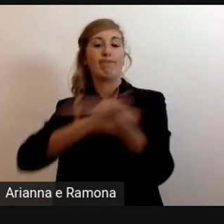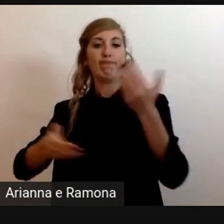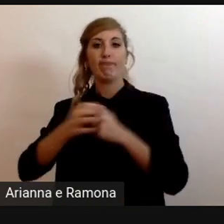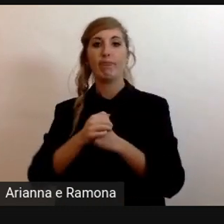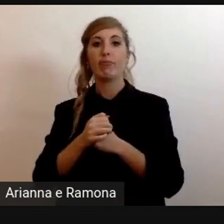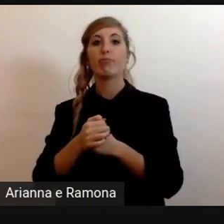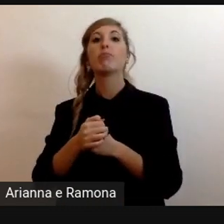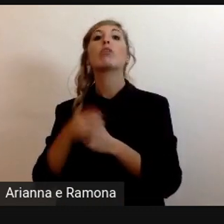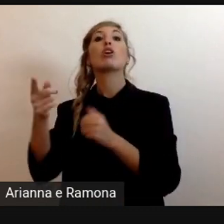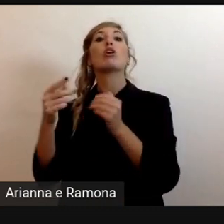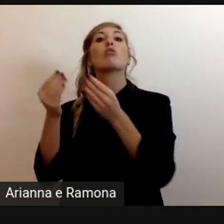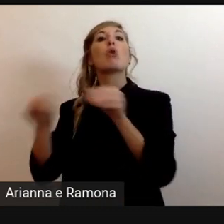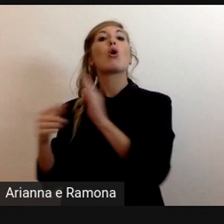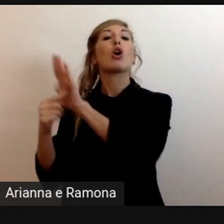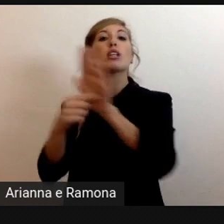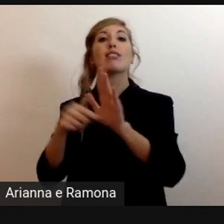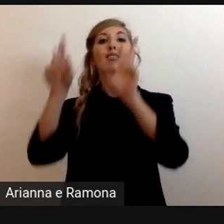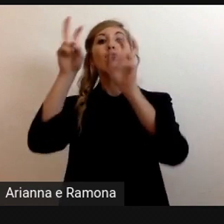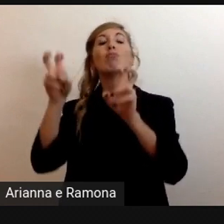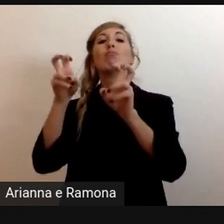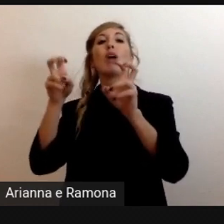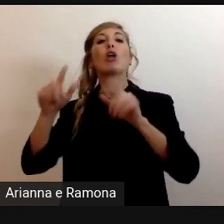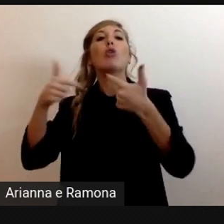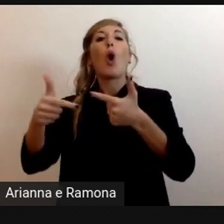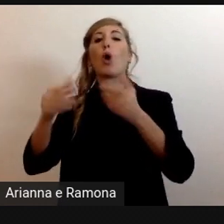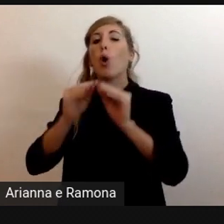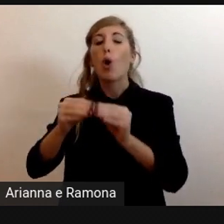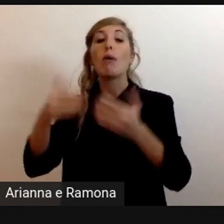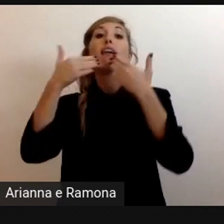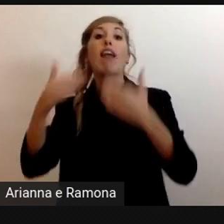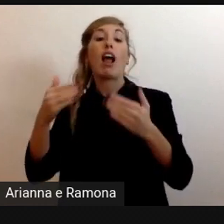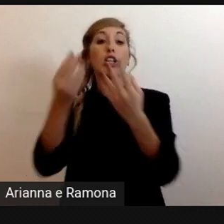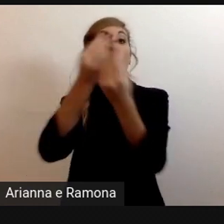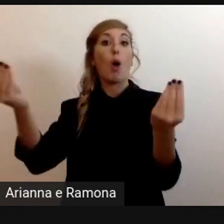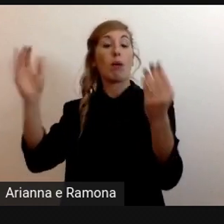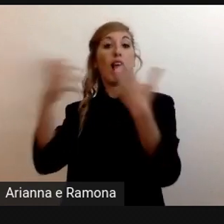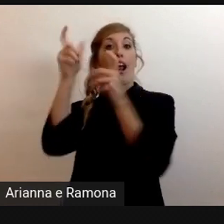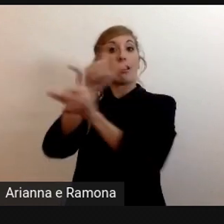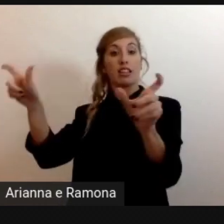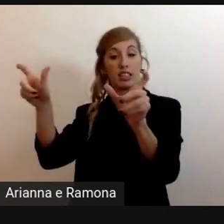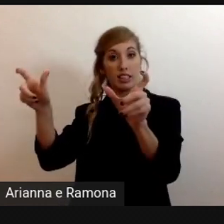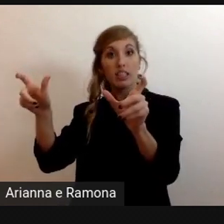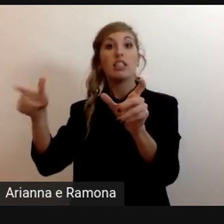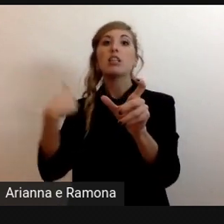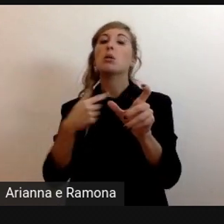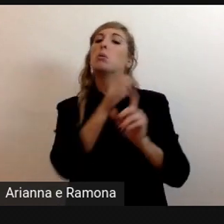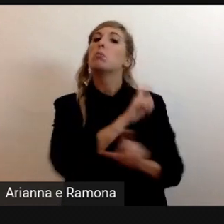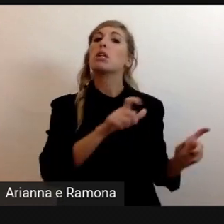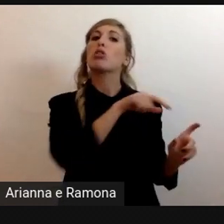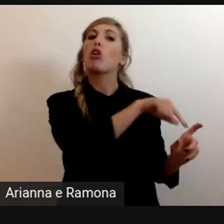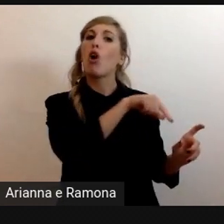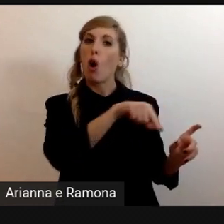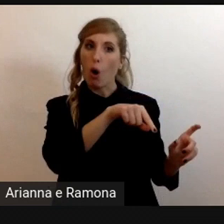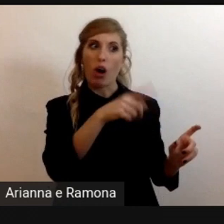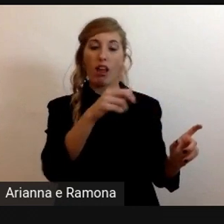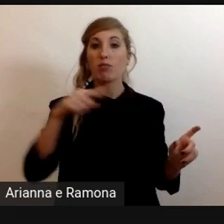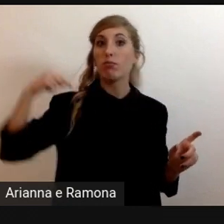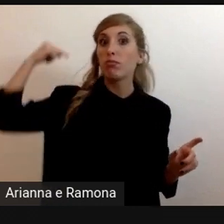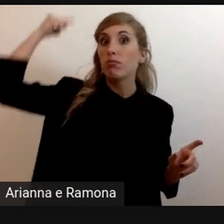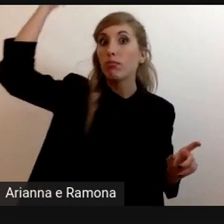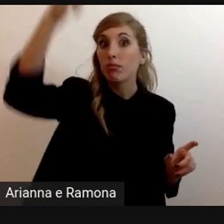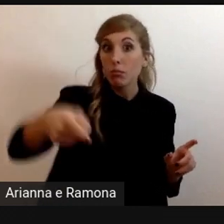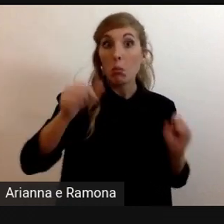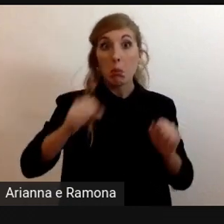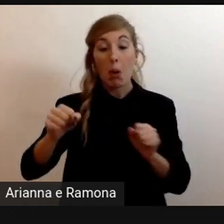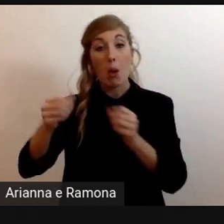la tematica del dono attraverso le opere degli artisti opere che il pubblico quando la mostra sarà fruibile e sarà aperta